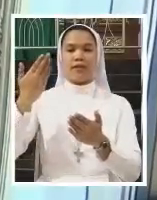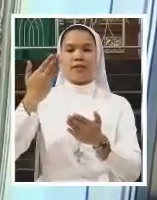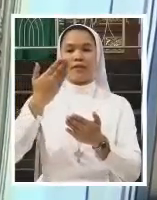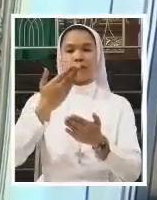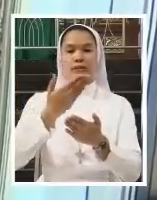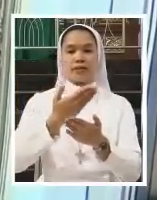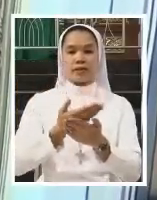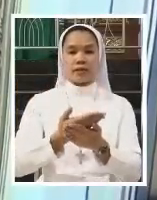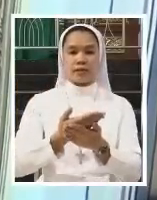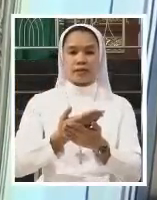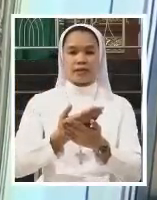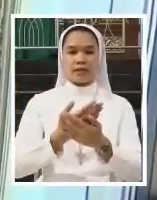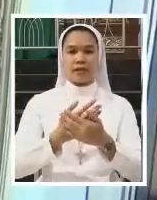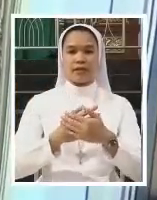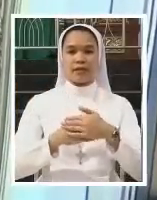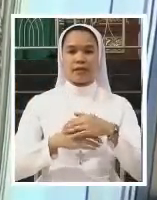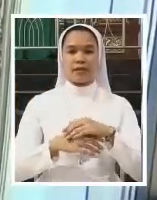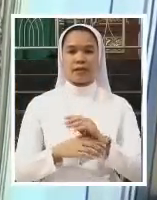ikamagato.